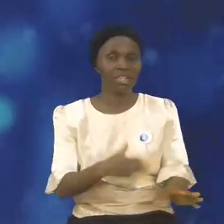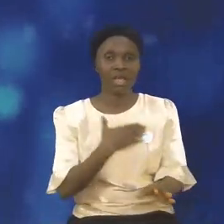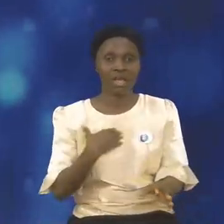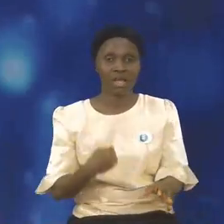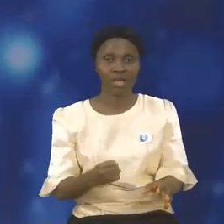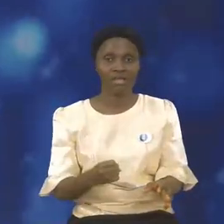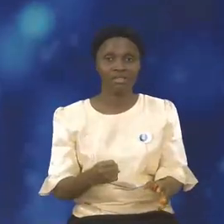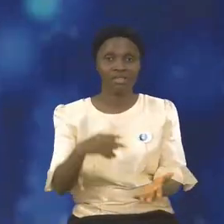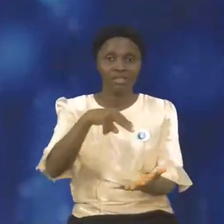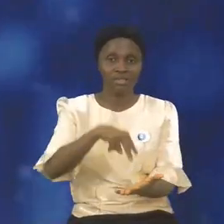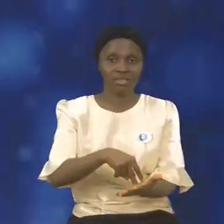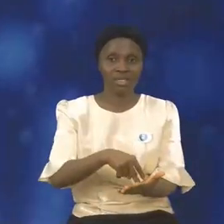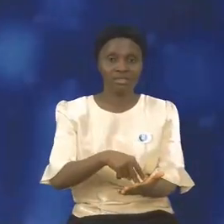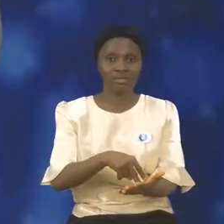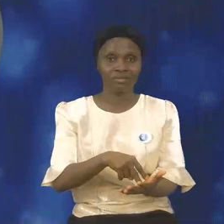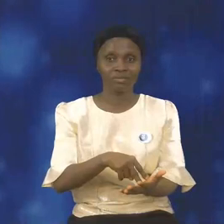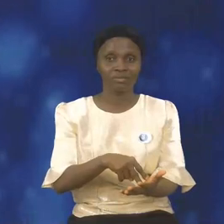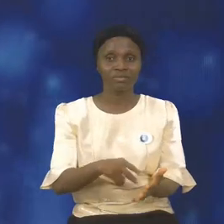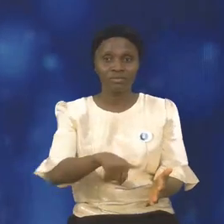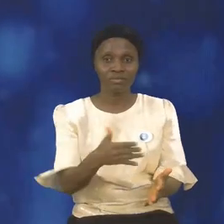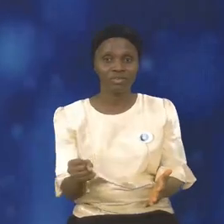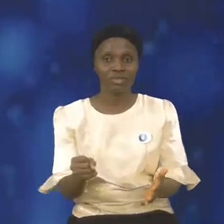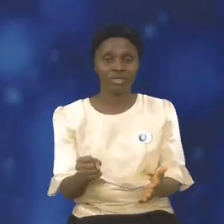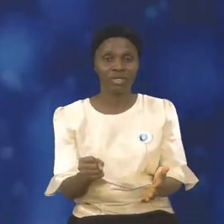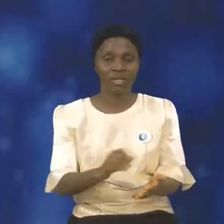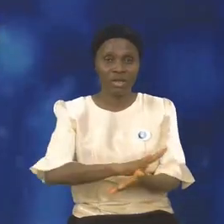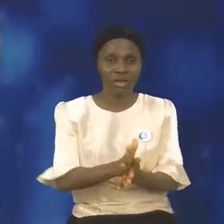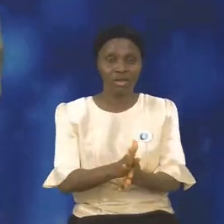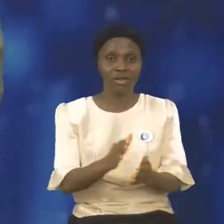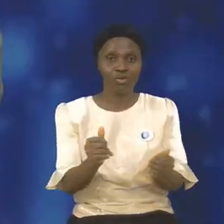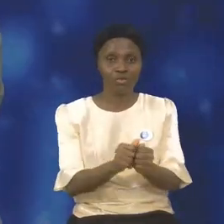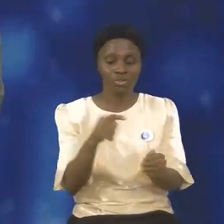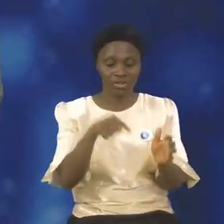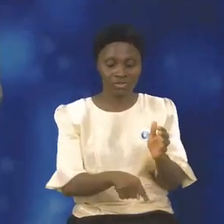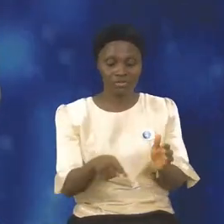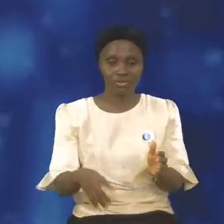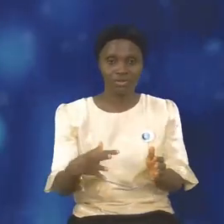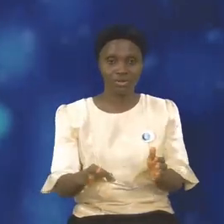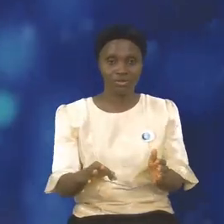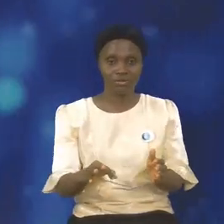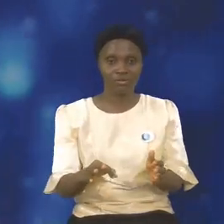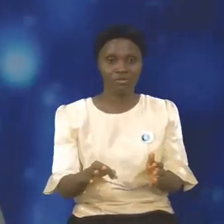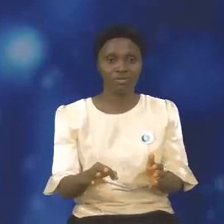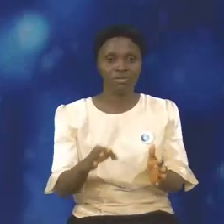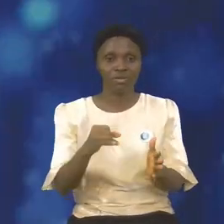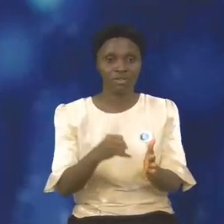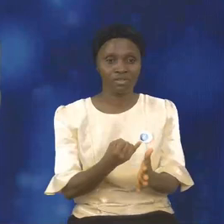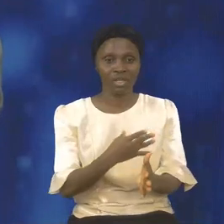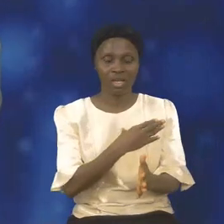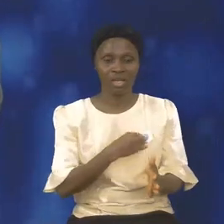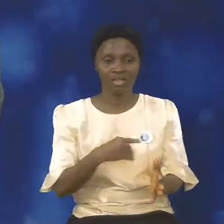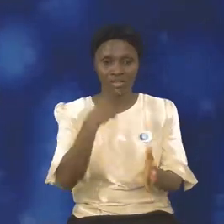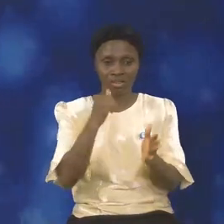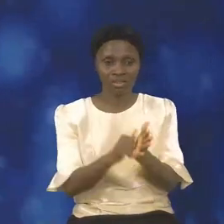des tas de fer qui dévorent qui déchire et qui se tient sur le reste